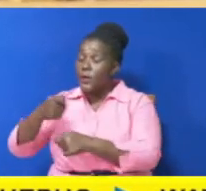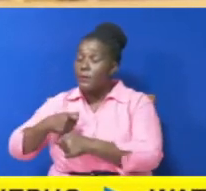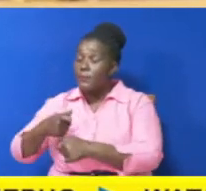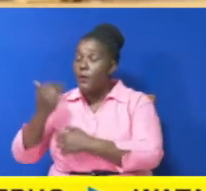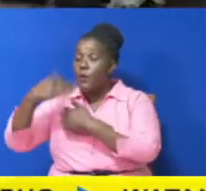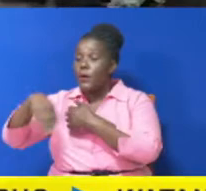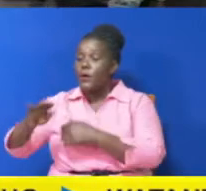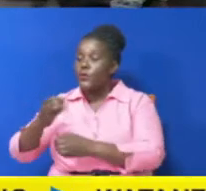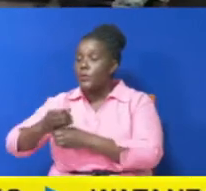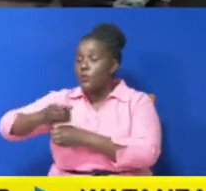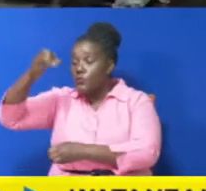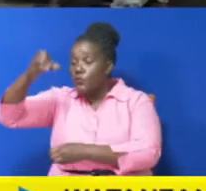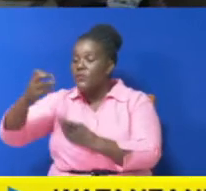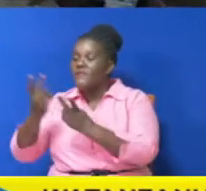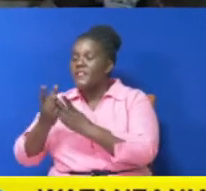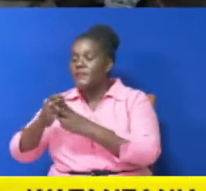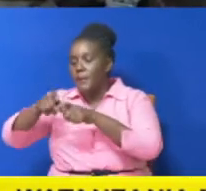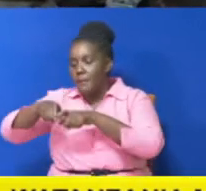mbao zinakuja zinachakatwa.